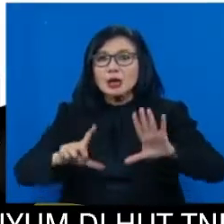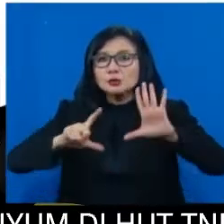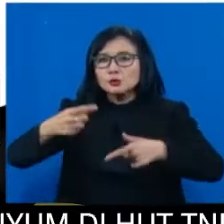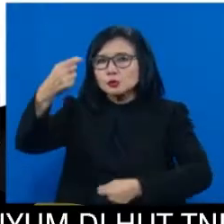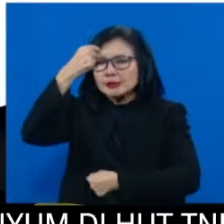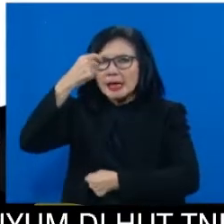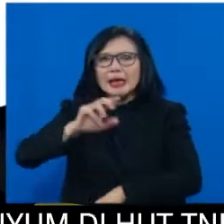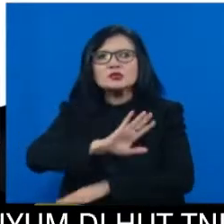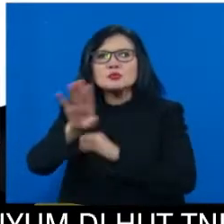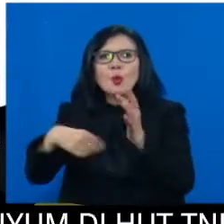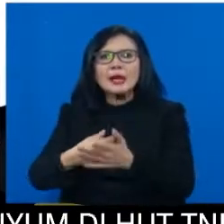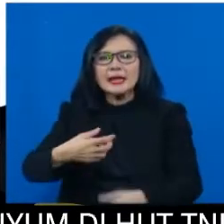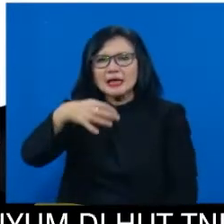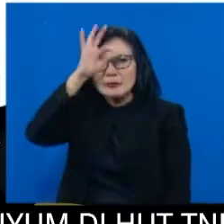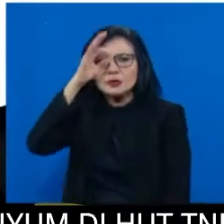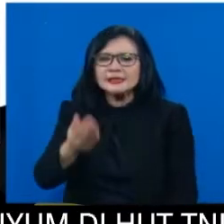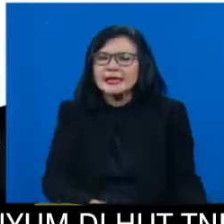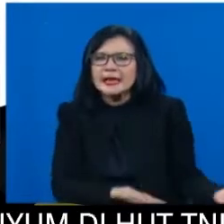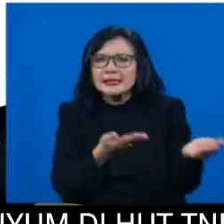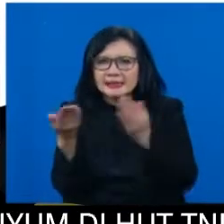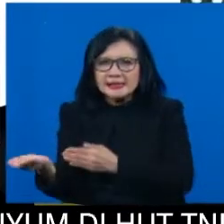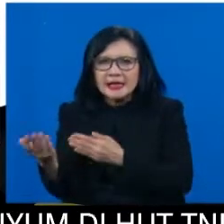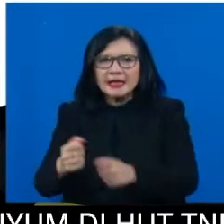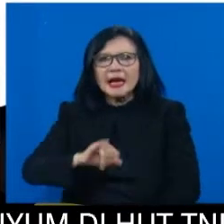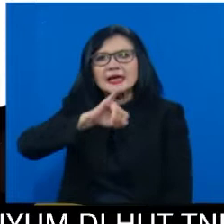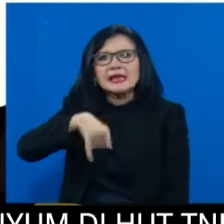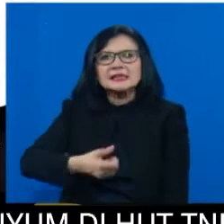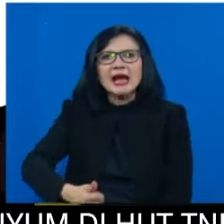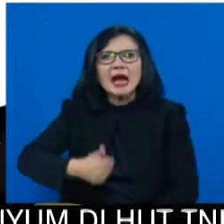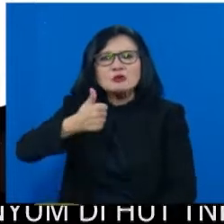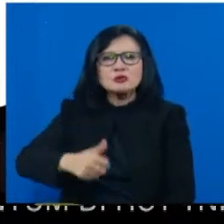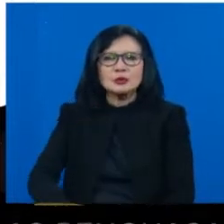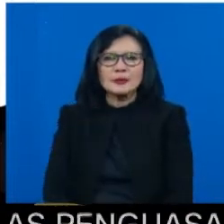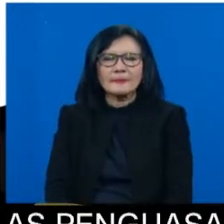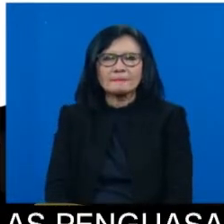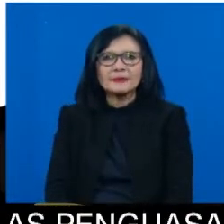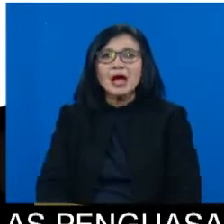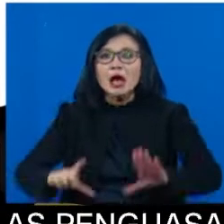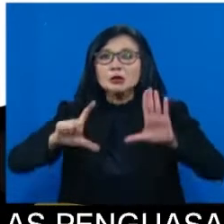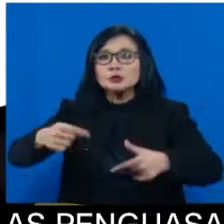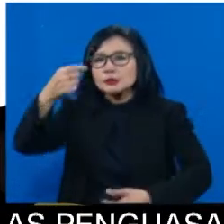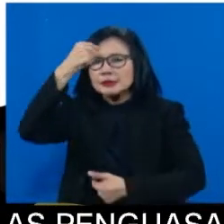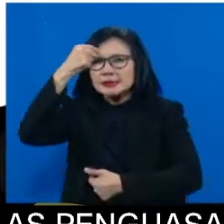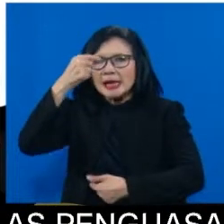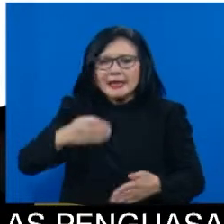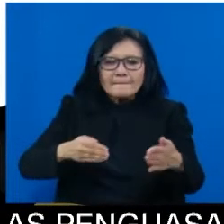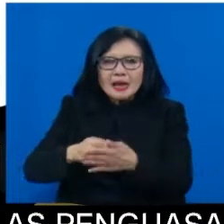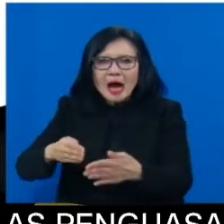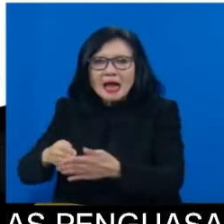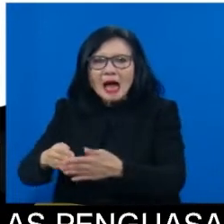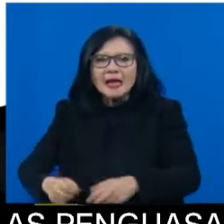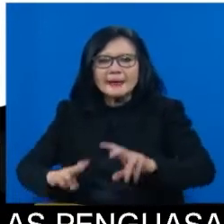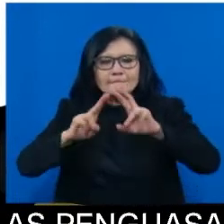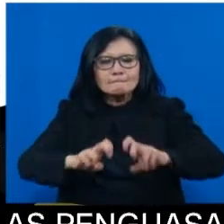dari kalangan polisi ini juga diserahkan ke kejaksaan agung ketujuh tersangka obstruction of Justice ya ini